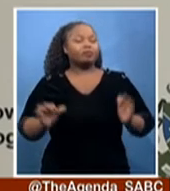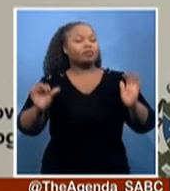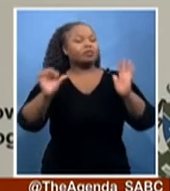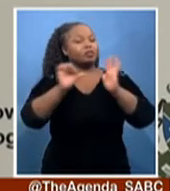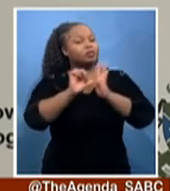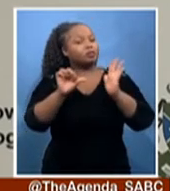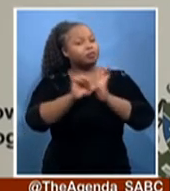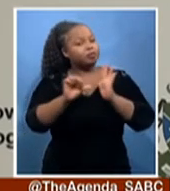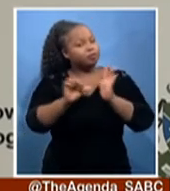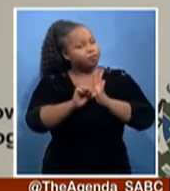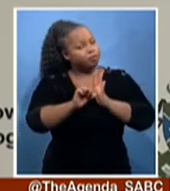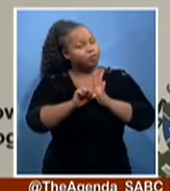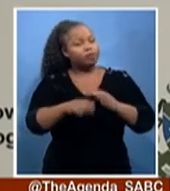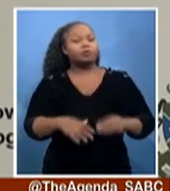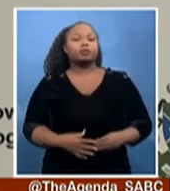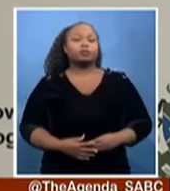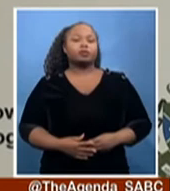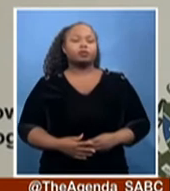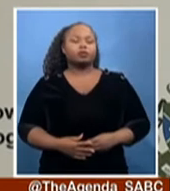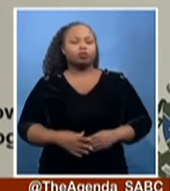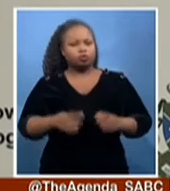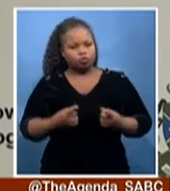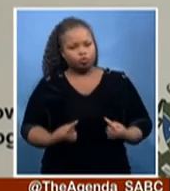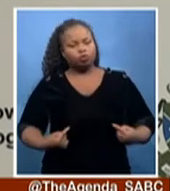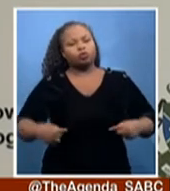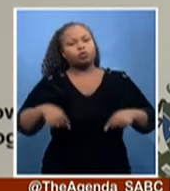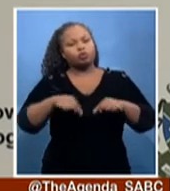re ikilele re le setšhaba